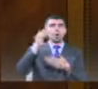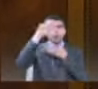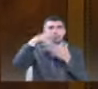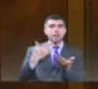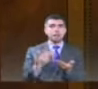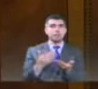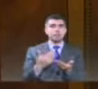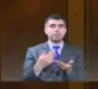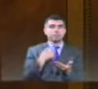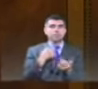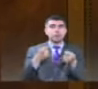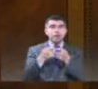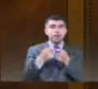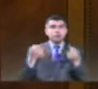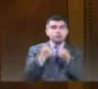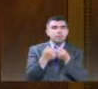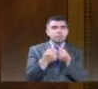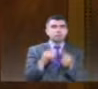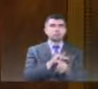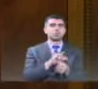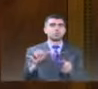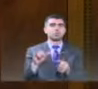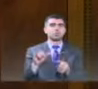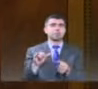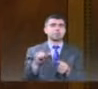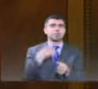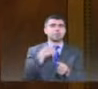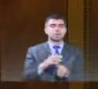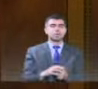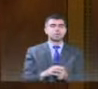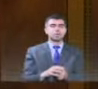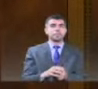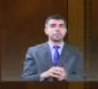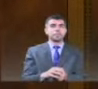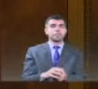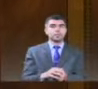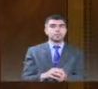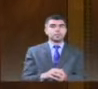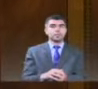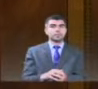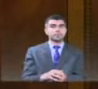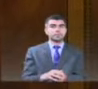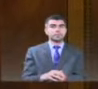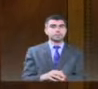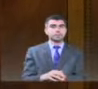ما كانش يعني التصارع في هذا الاتجاه هذا حتى نوصلوا البلاد ديالنا الأمور غير محمودة العواقب.